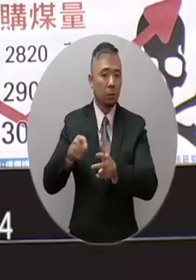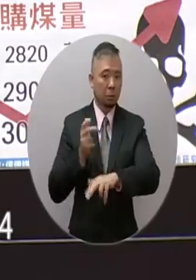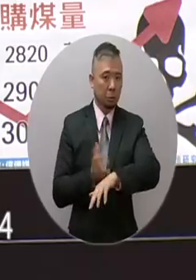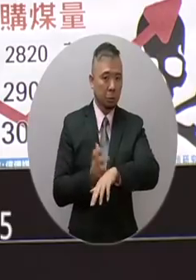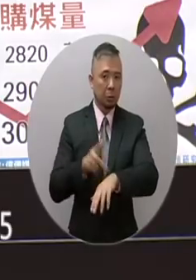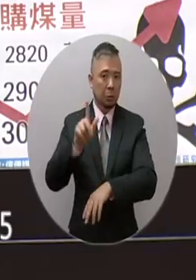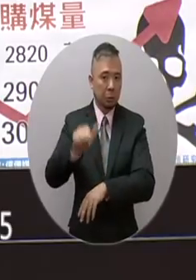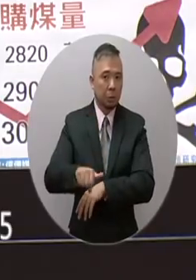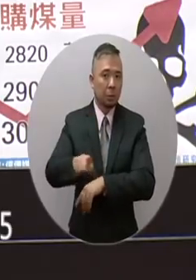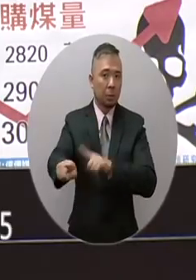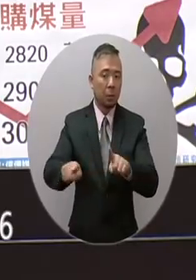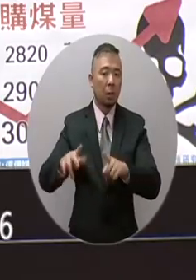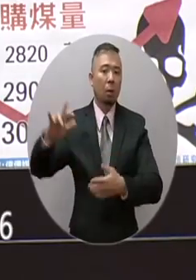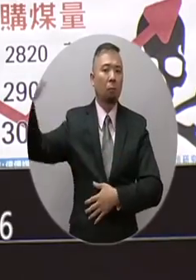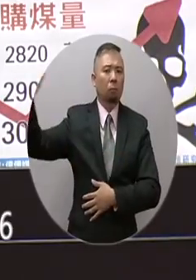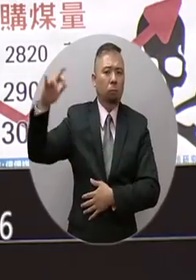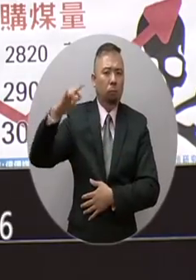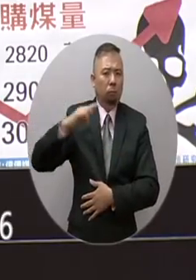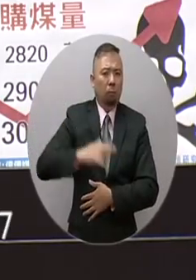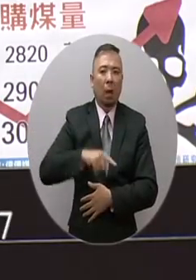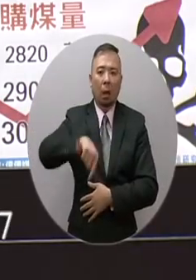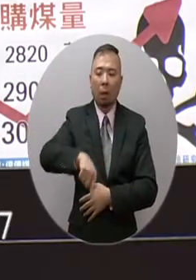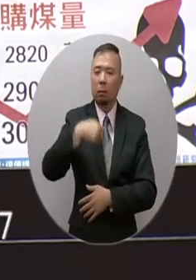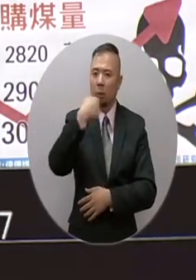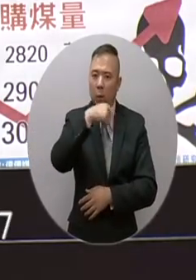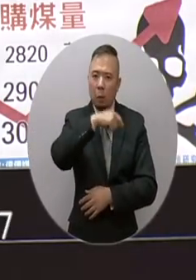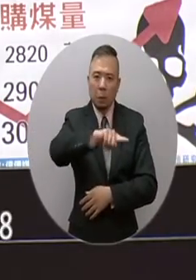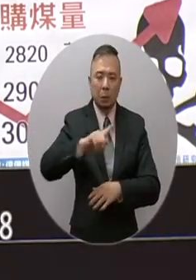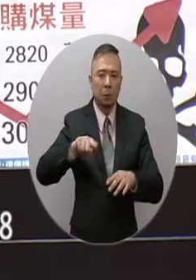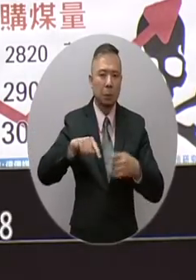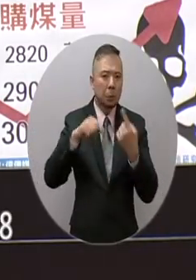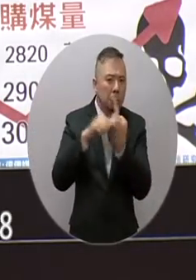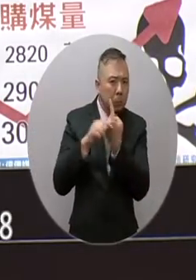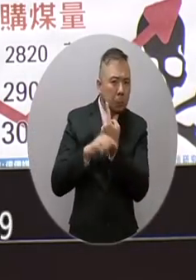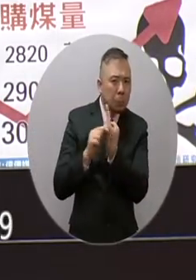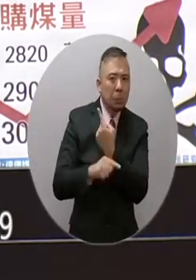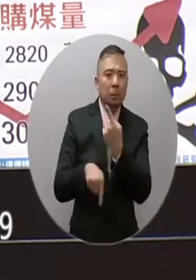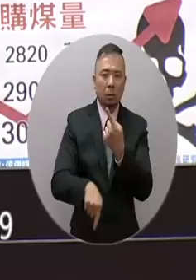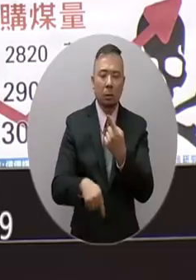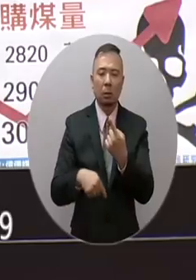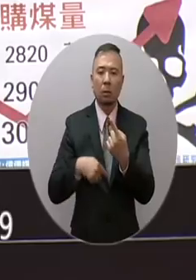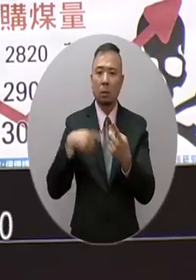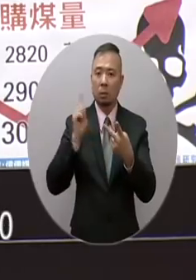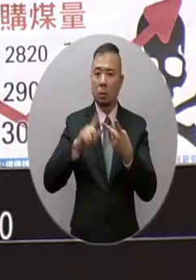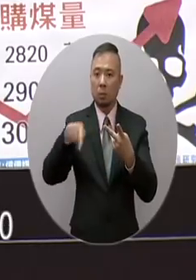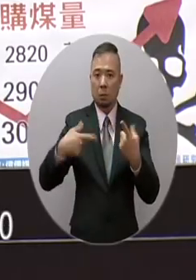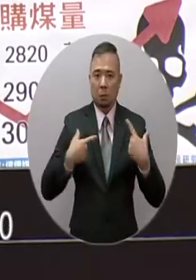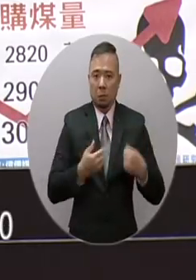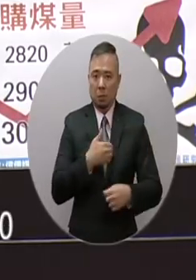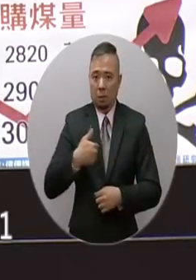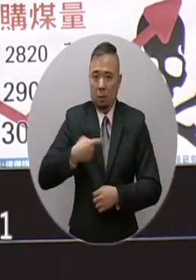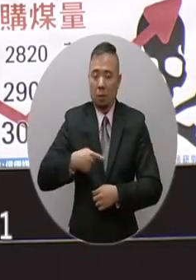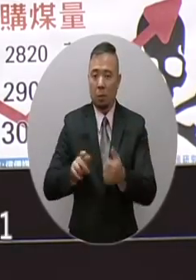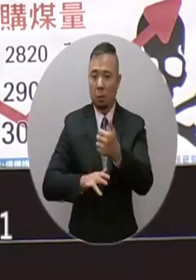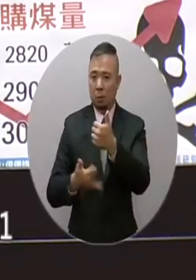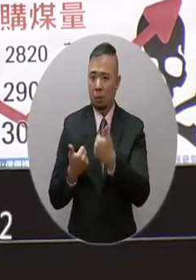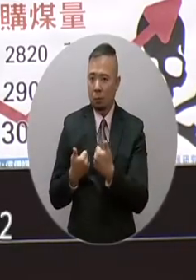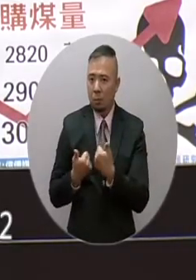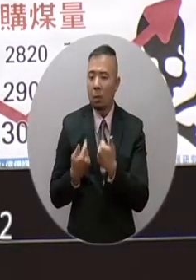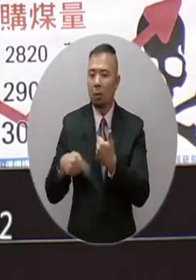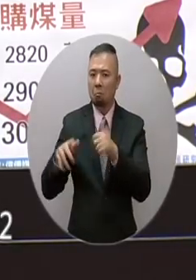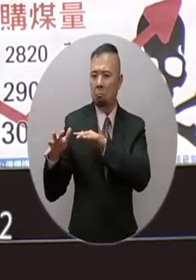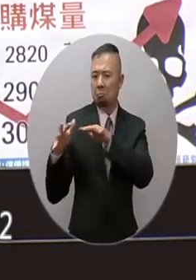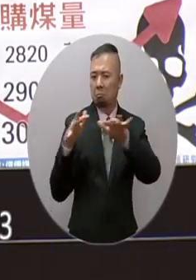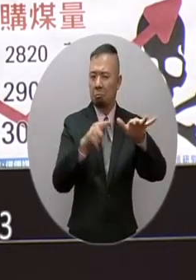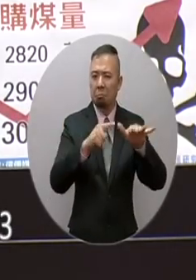到台湾来了，他要进去调查，然后要我们的原能会也要进去调查，但是调查的期程是多